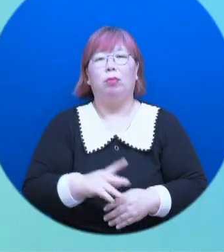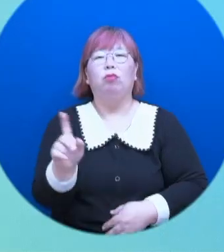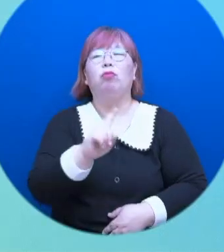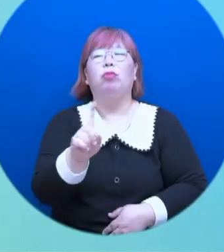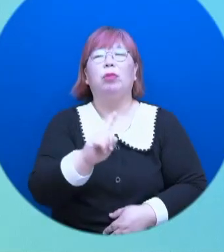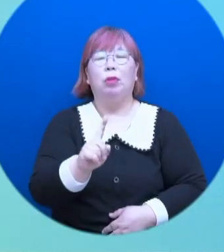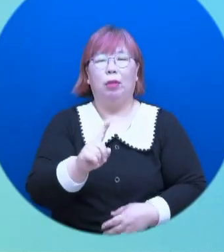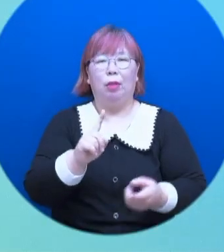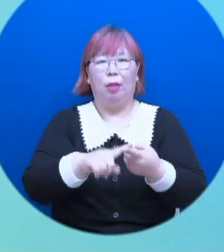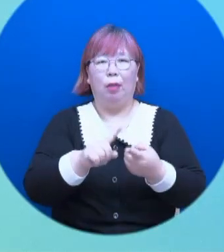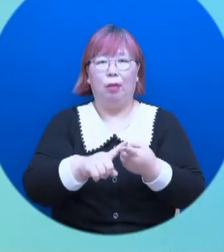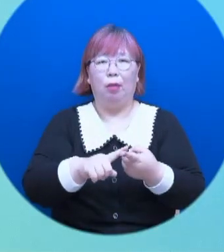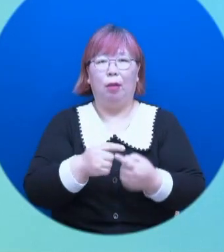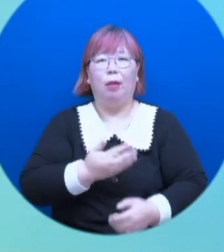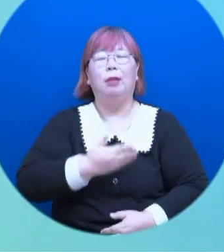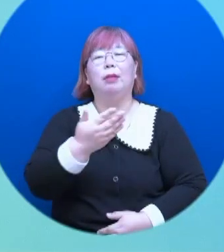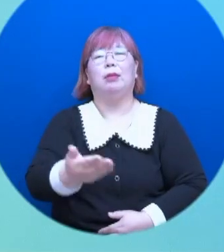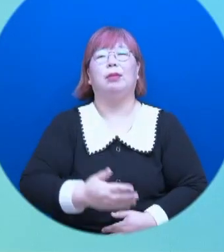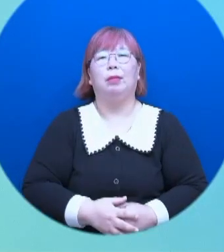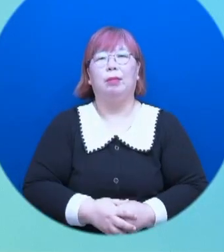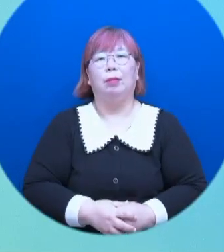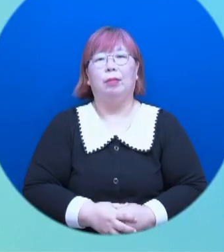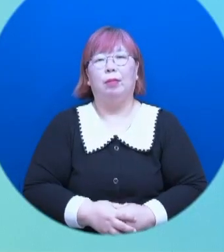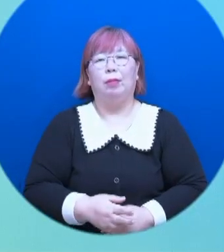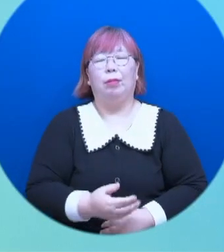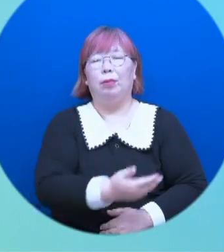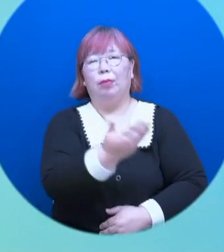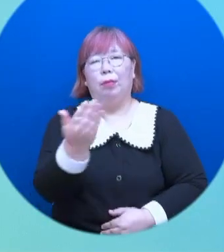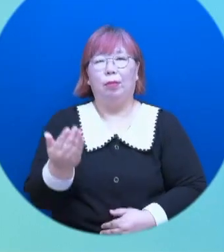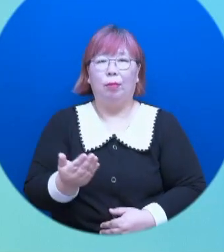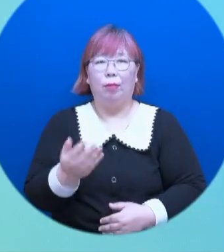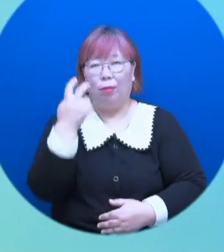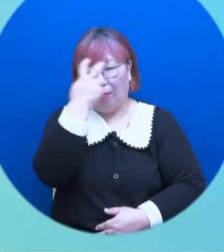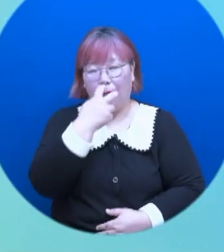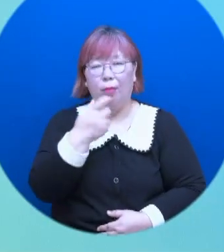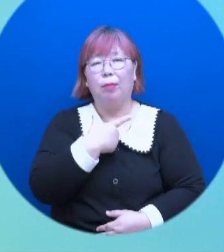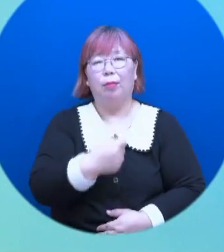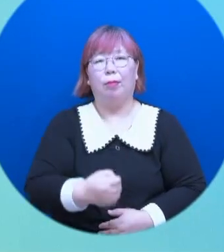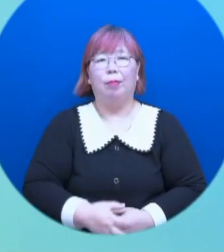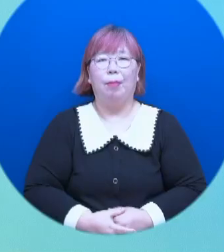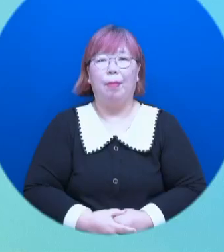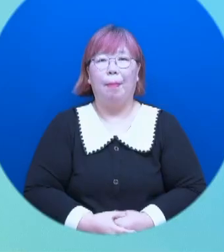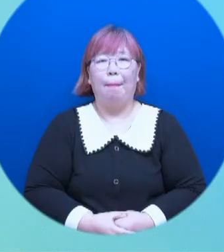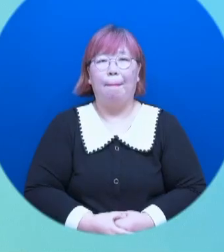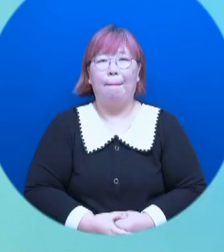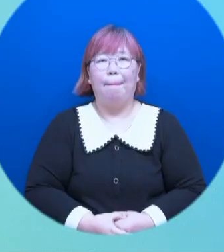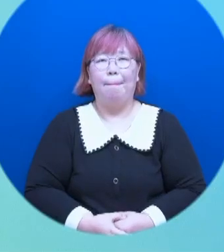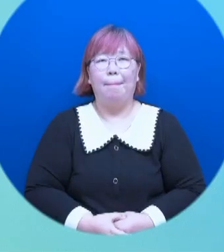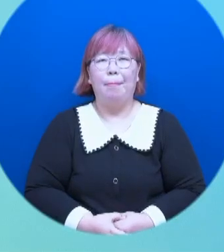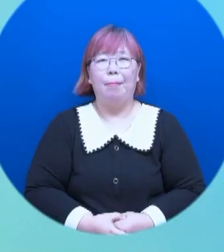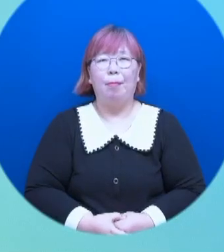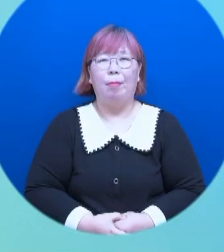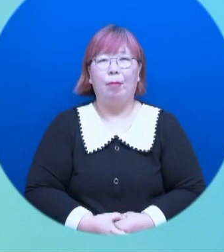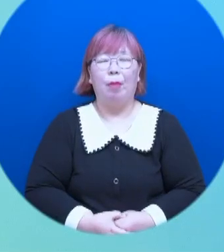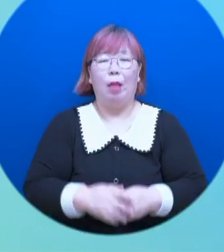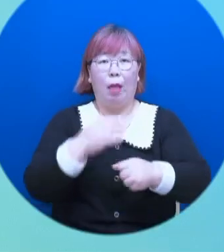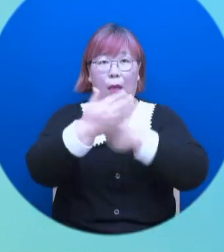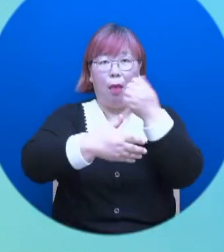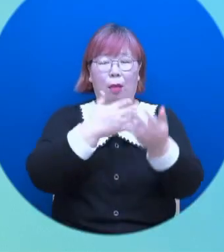무엇인지, 거기에 대해서 여러분과 한번 살펴보기를 원합니다. 성경에